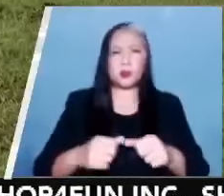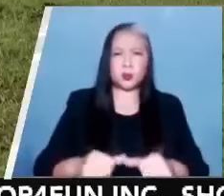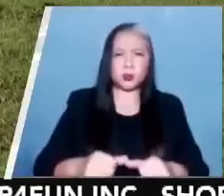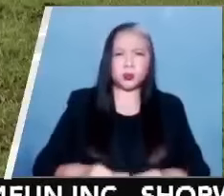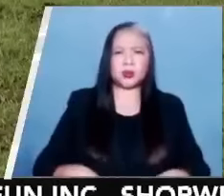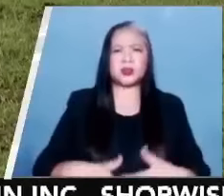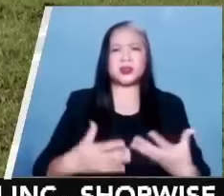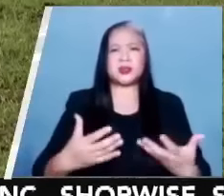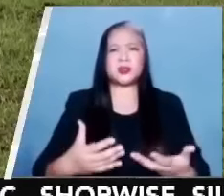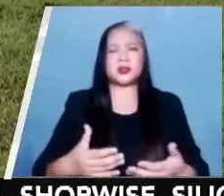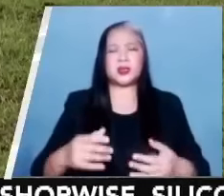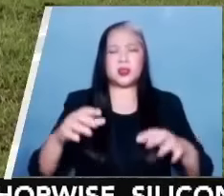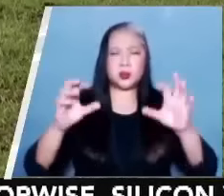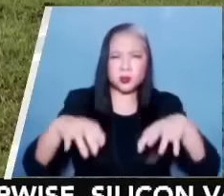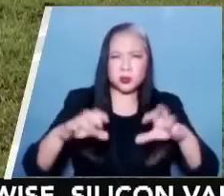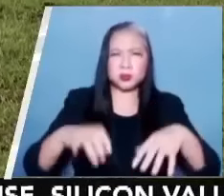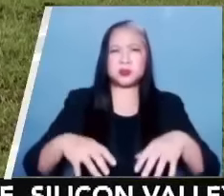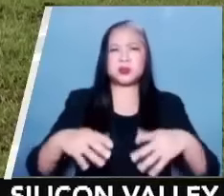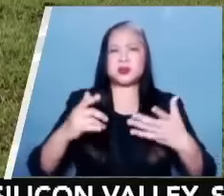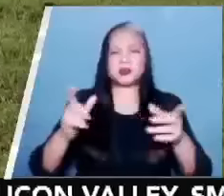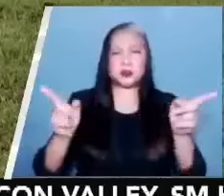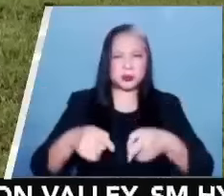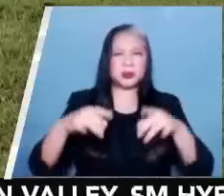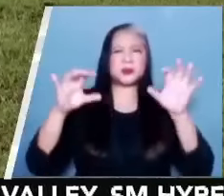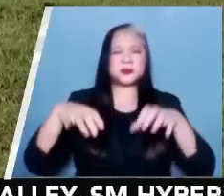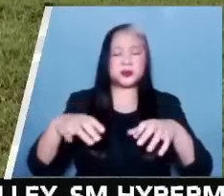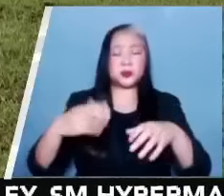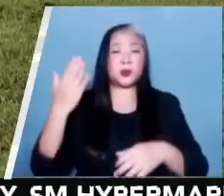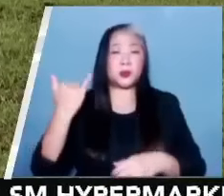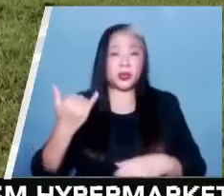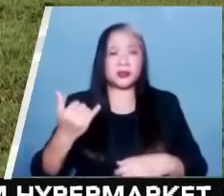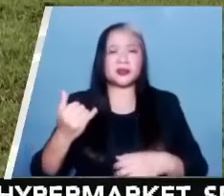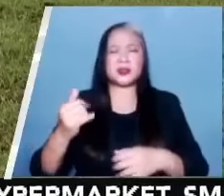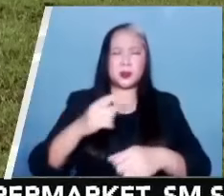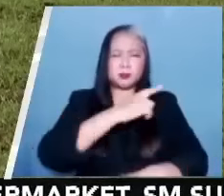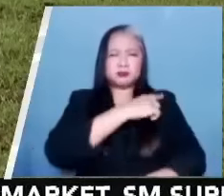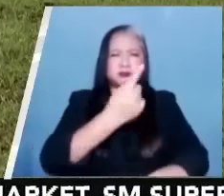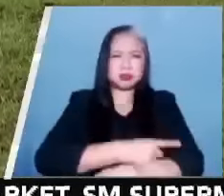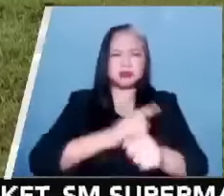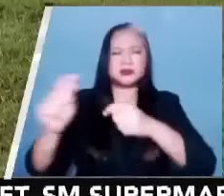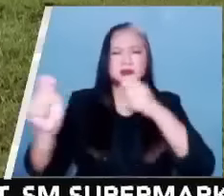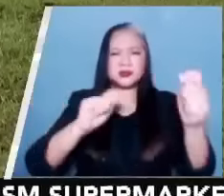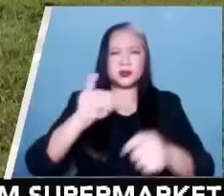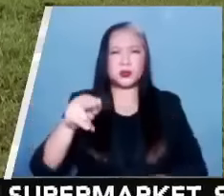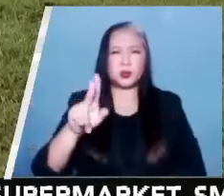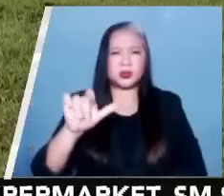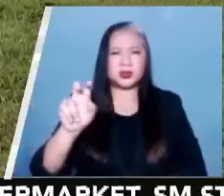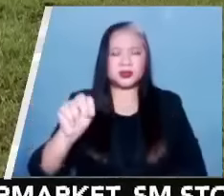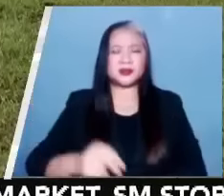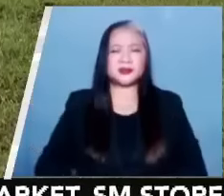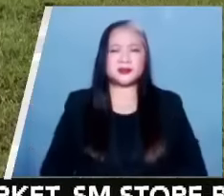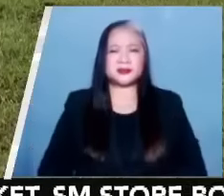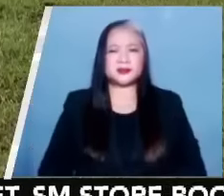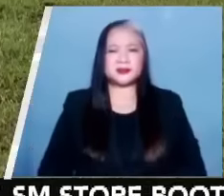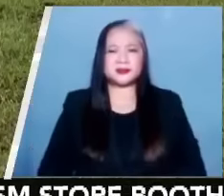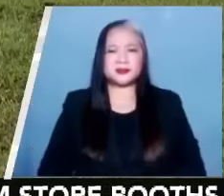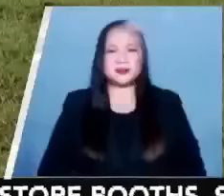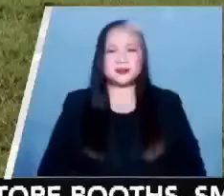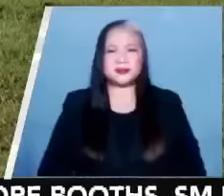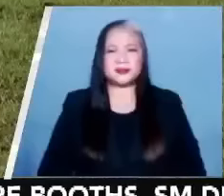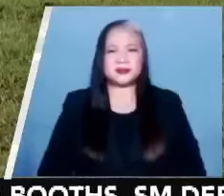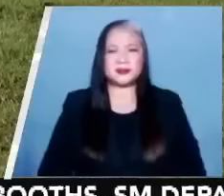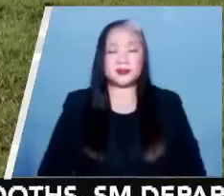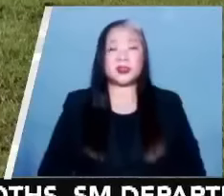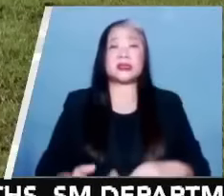panandaliang pag-uulan. Dulot pa rin po yan ng super typhoon na Julian at ibig sabihin po niya mga kapuso, kaugnay niyan ay tinaas po ang iba't